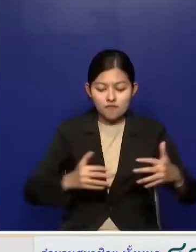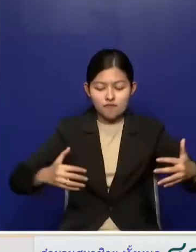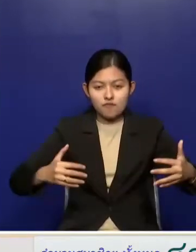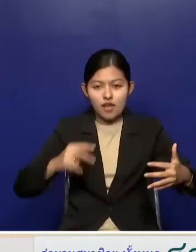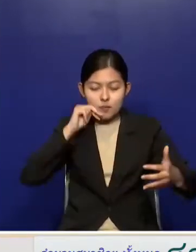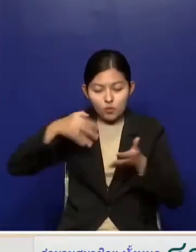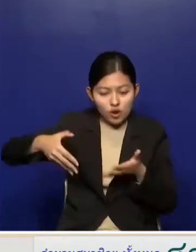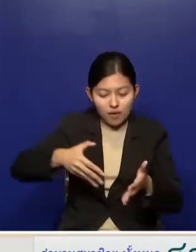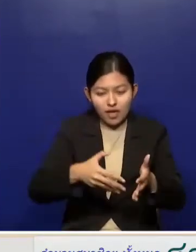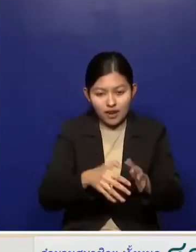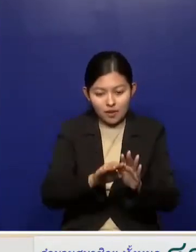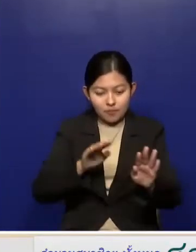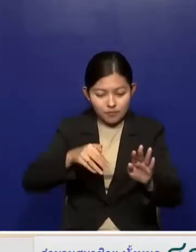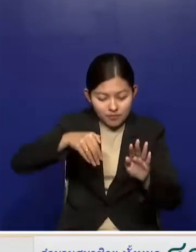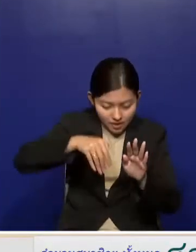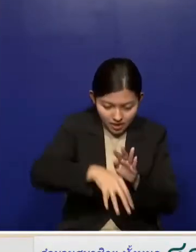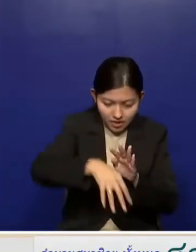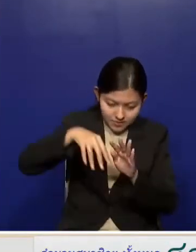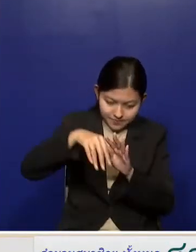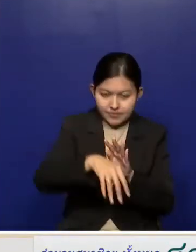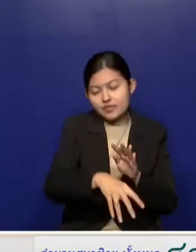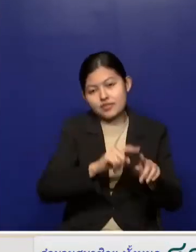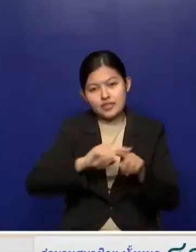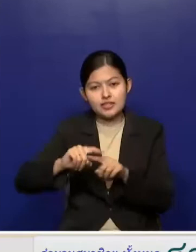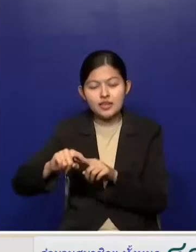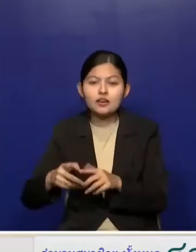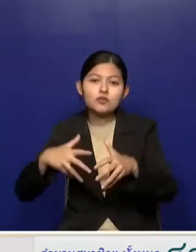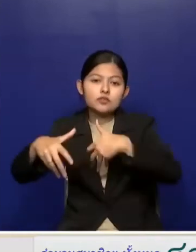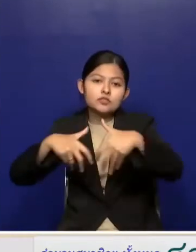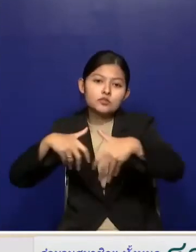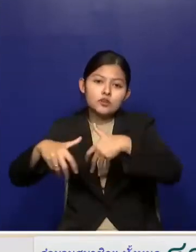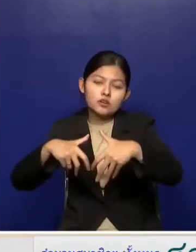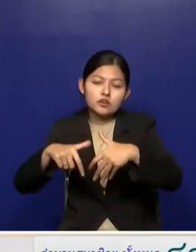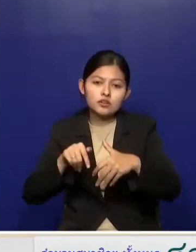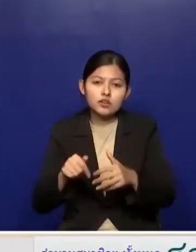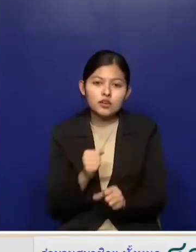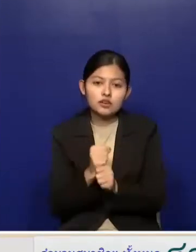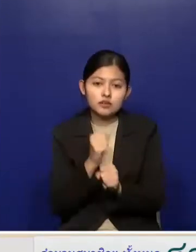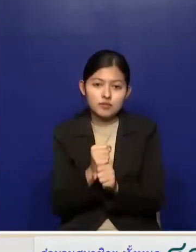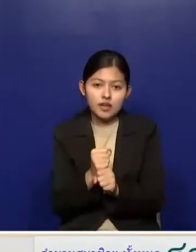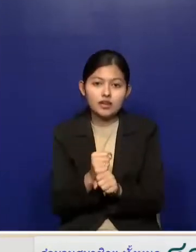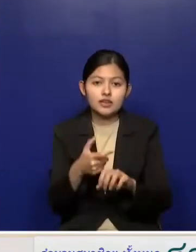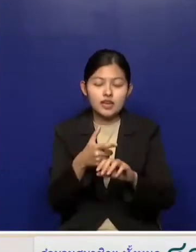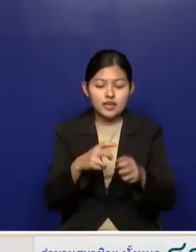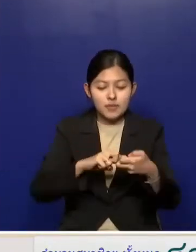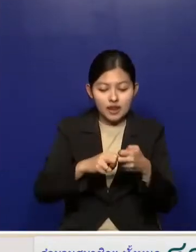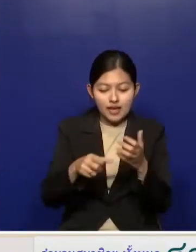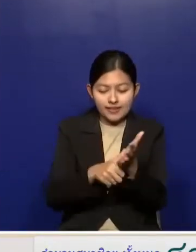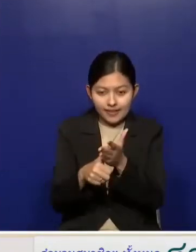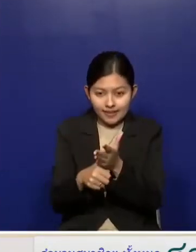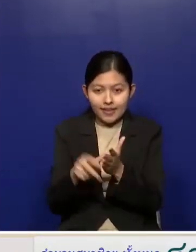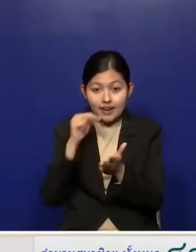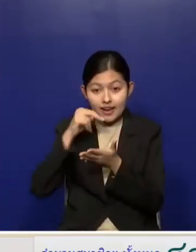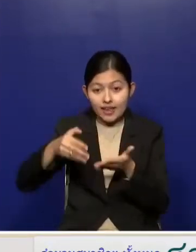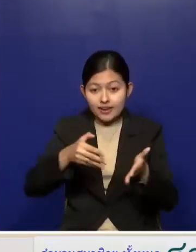ยบายครมีการพิจารณาเพื่อแบ่งกล่มขององค์กรปกครองส่วท้องถินตามสัรยภาพในการนำเนินงานเพื่อการแ้ปัหาด้านน้ำโยพิจาร